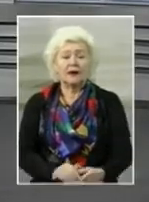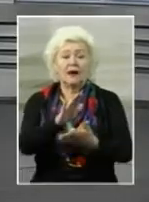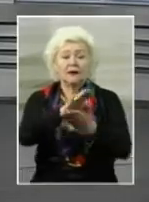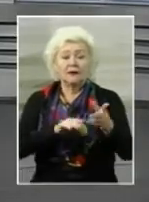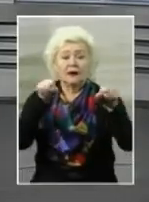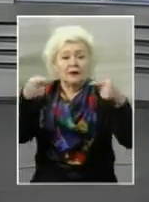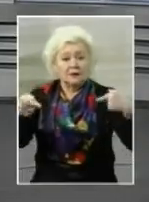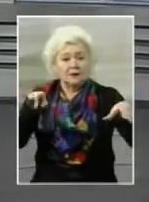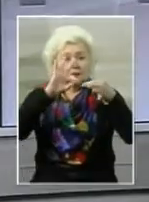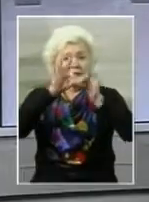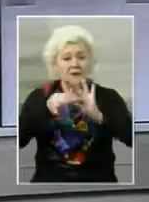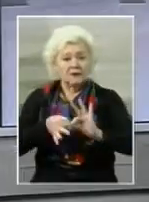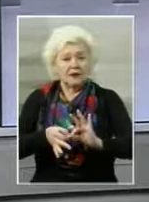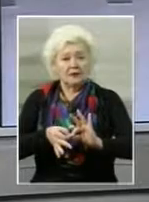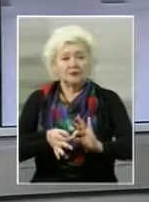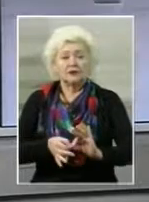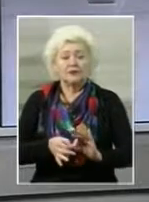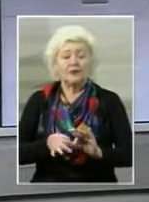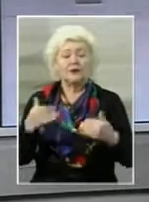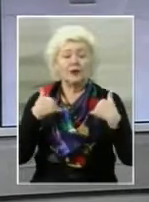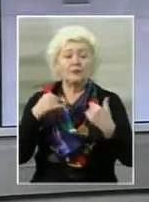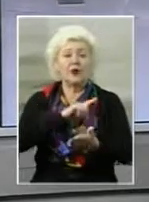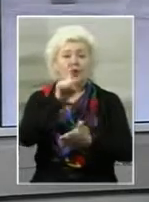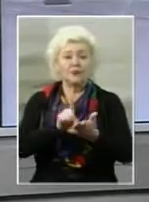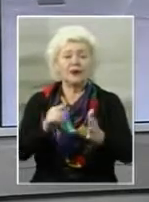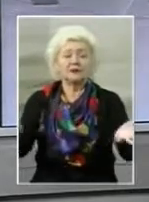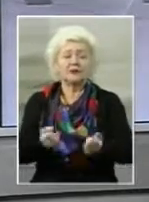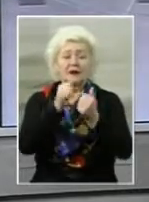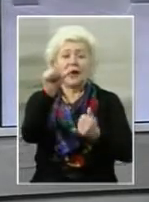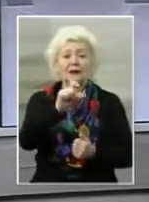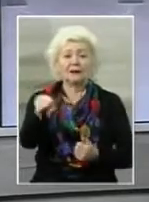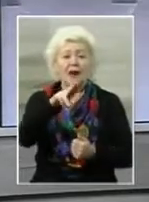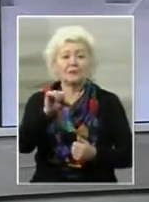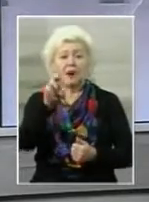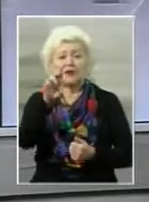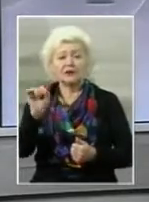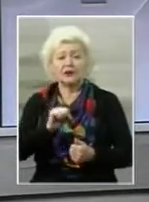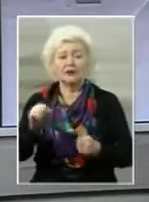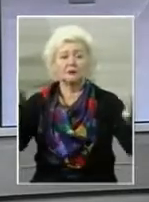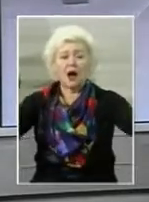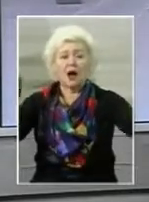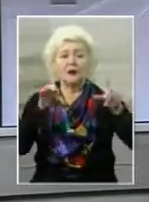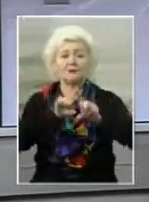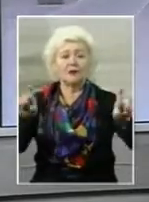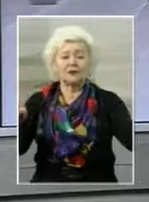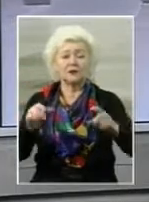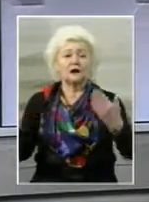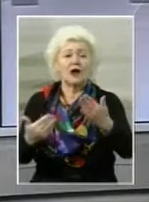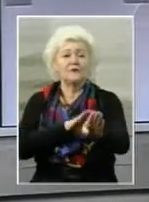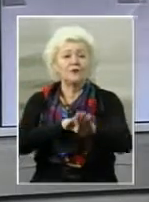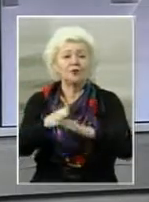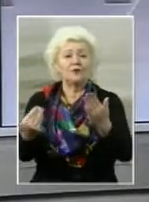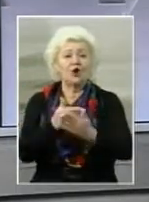Далі про це та інше детальніше. Ми мусимо врятувати Едема Бекірова. Під таким гаслом у Новоолексіївці відбувся